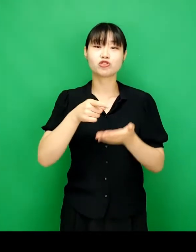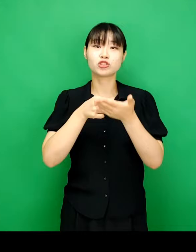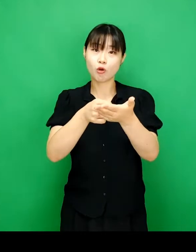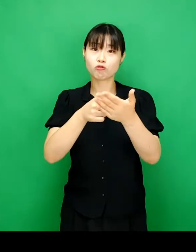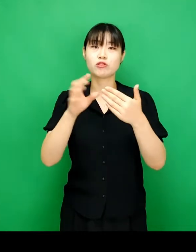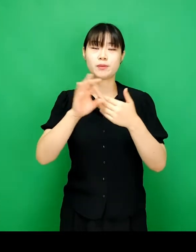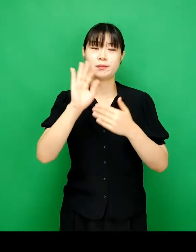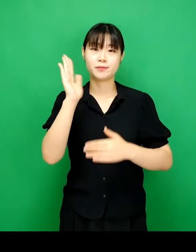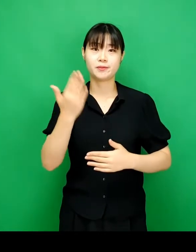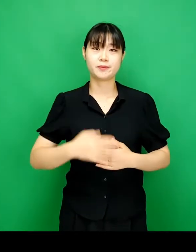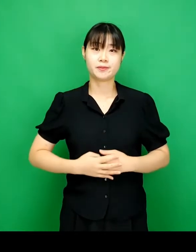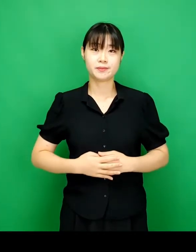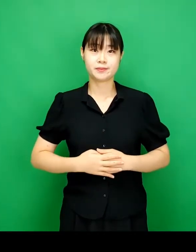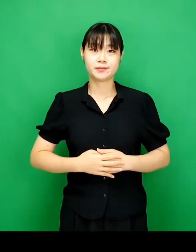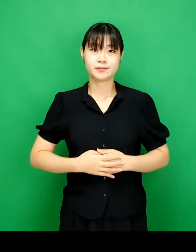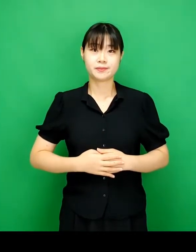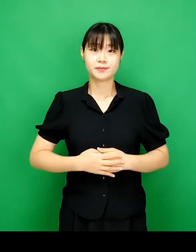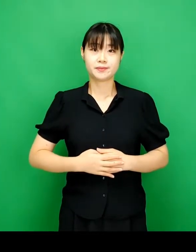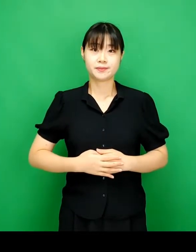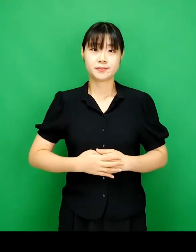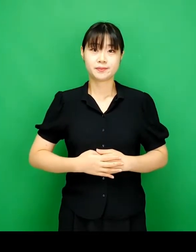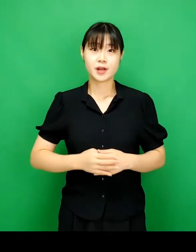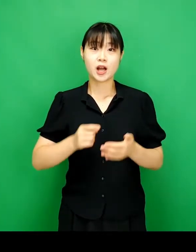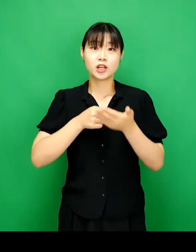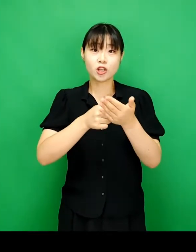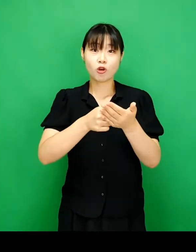청구를 이용하면 됩니다.